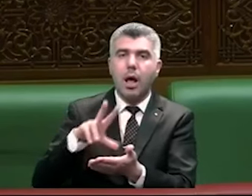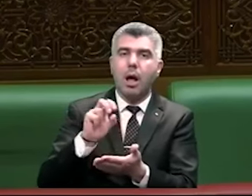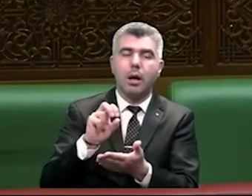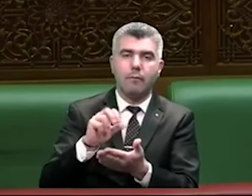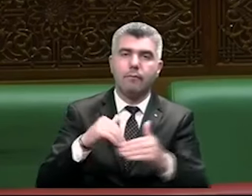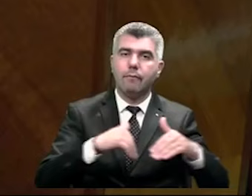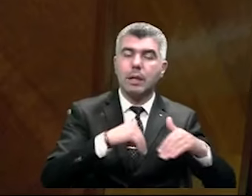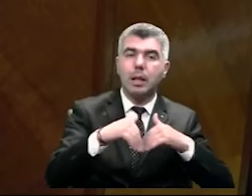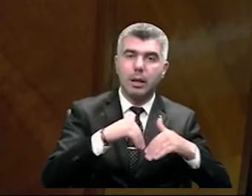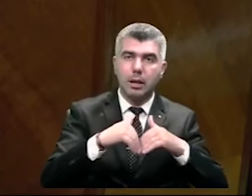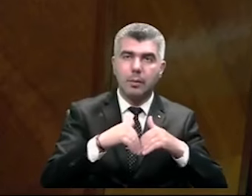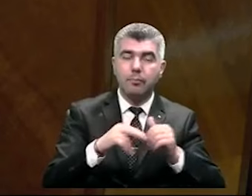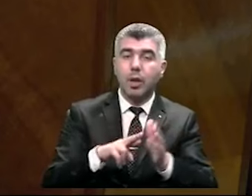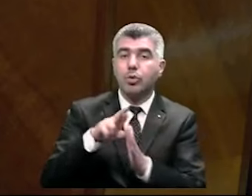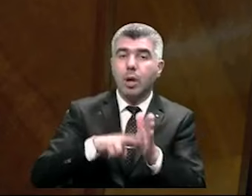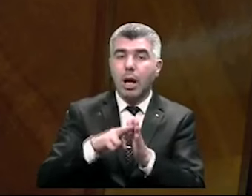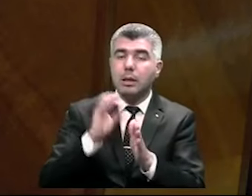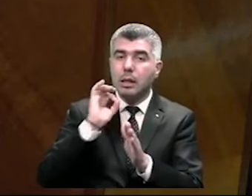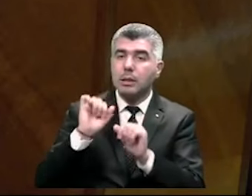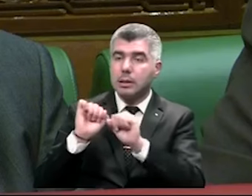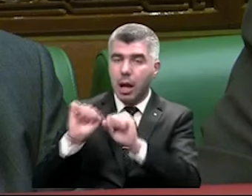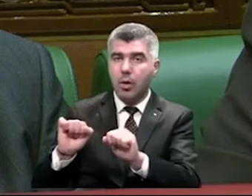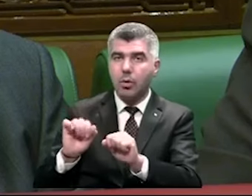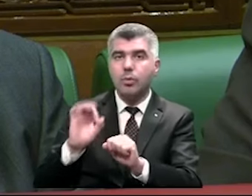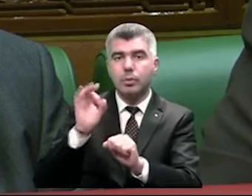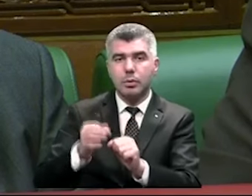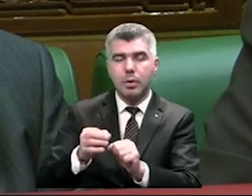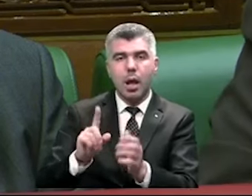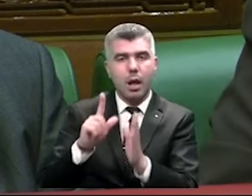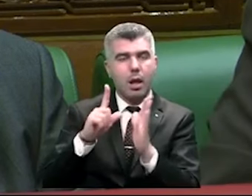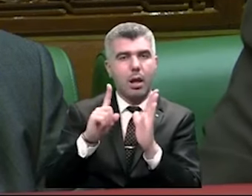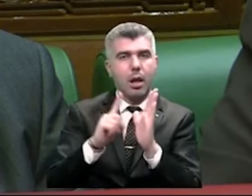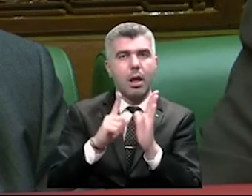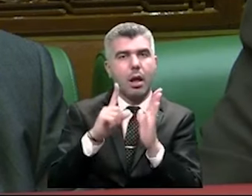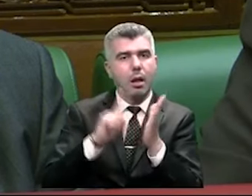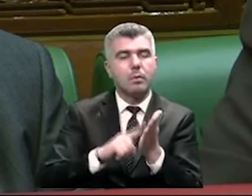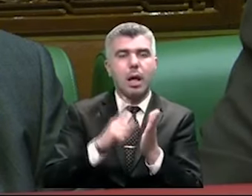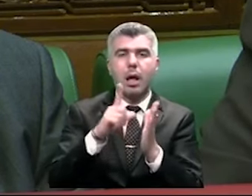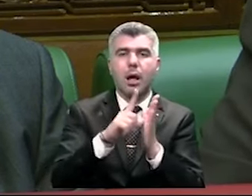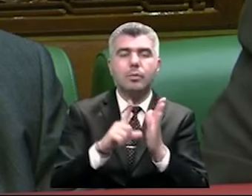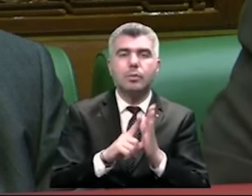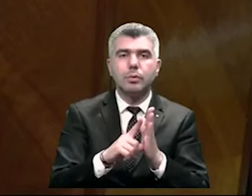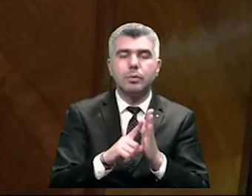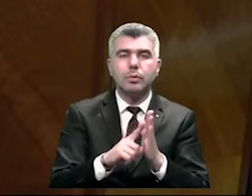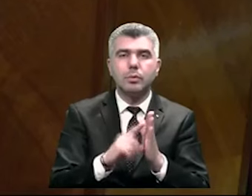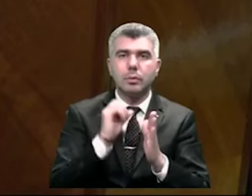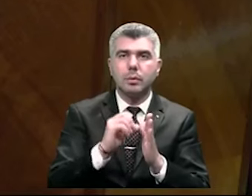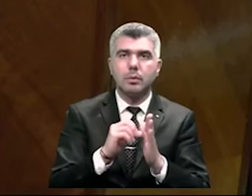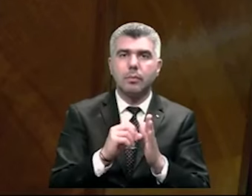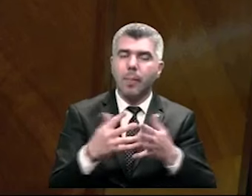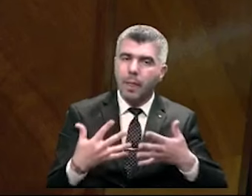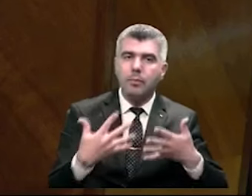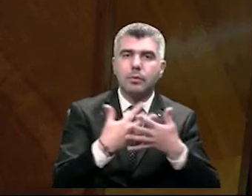التنقل والجهات اللي عندها التصاميم ديال التنقل من حقها تطلب عقد او تعاقد مع